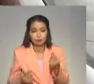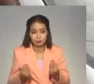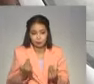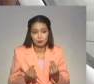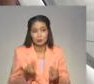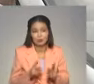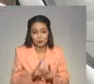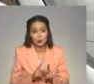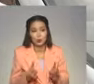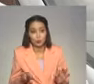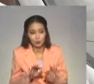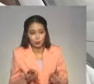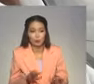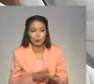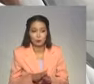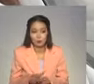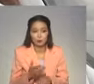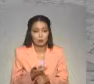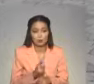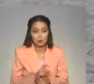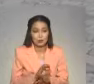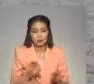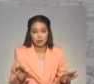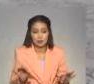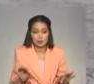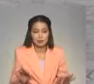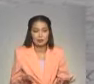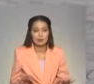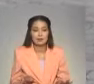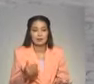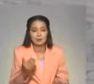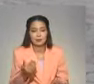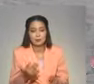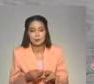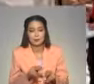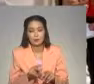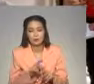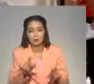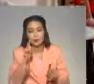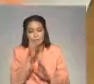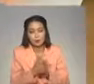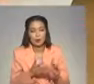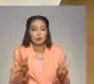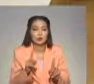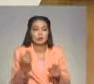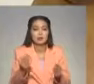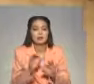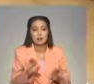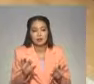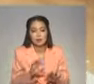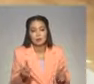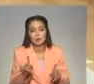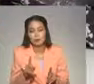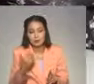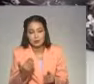кюй полностью. Очень замечательно. Сын Юлии Борисовой в группе школьников был самым маленьким. Рассказывает, что порой